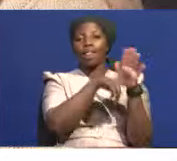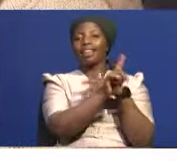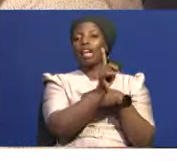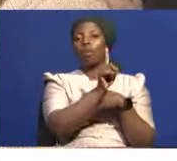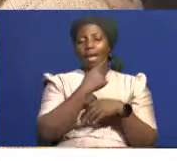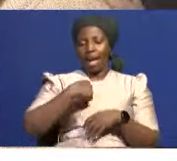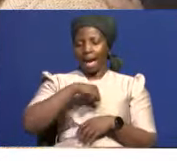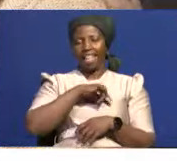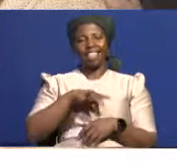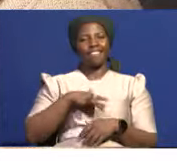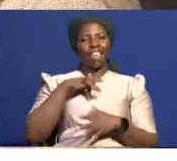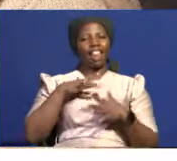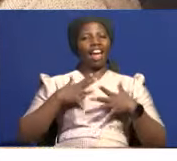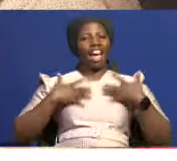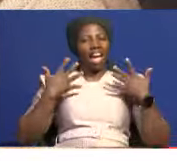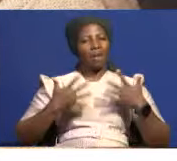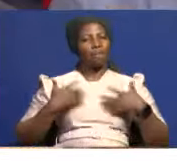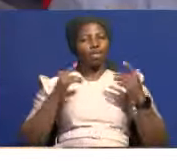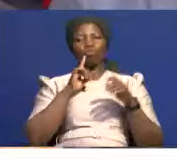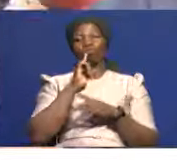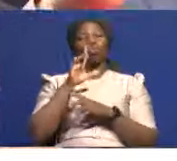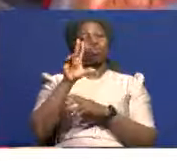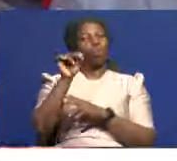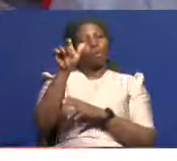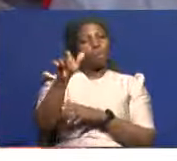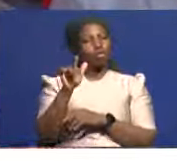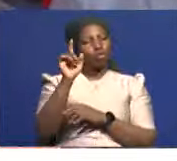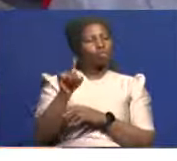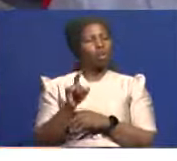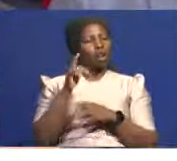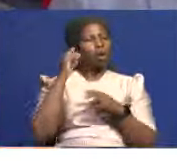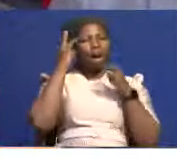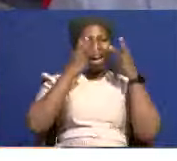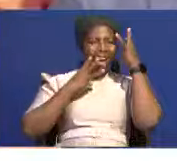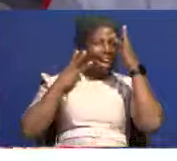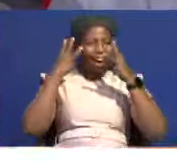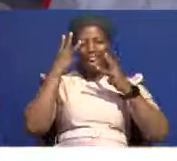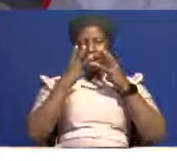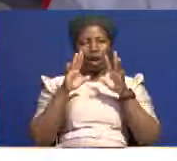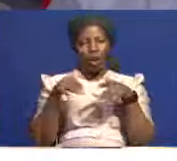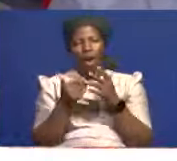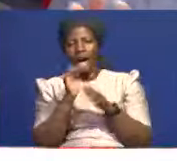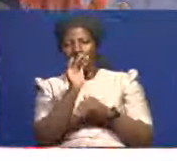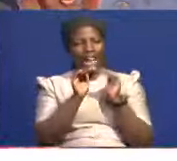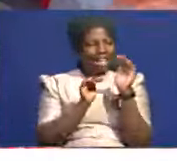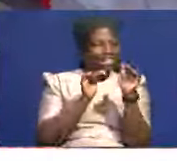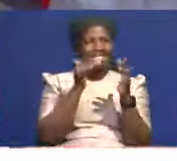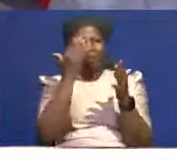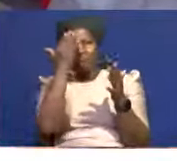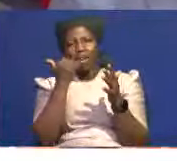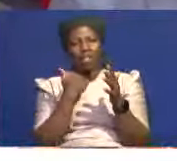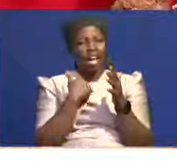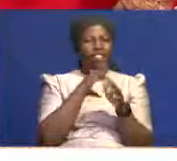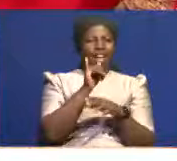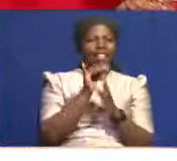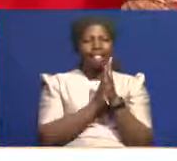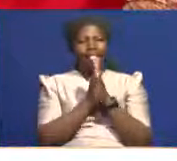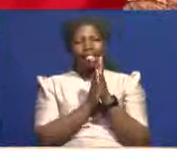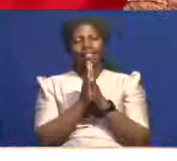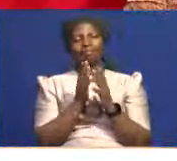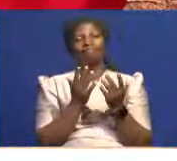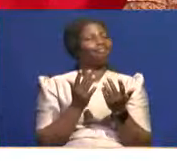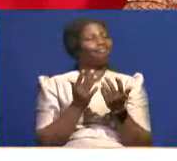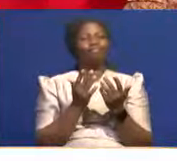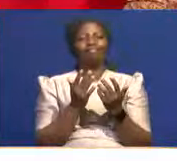happy. Kwa hivyo nobody should worry ama aulize ni nini why we have that interest. Gachagua